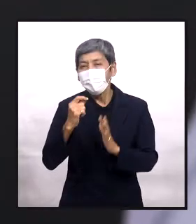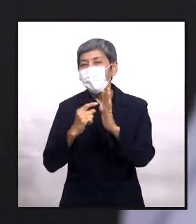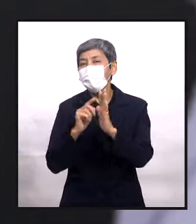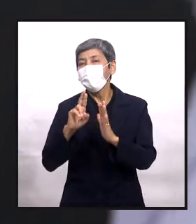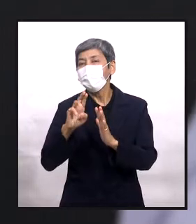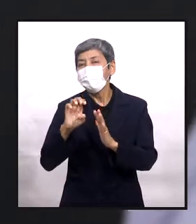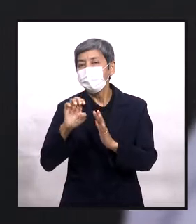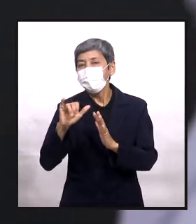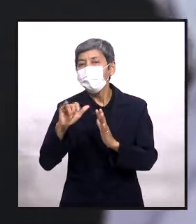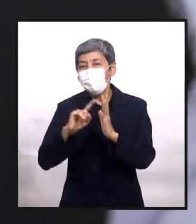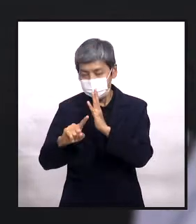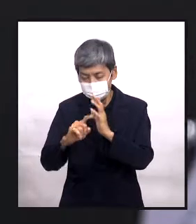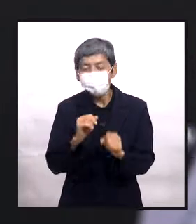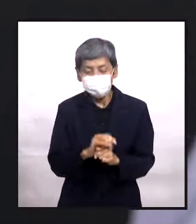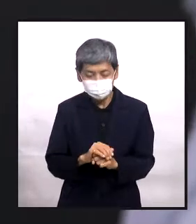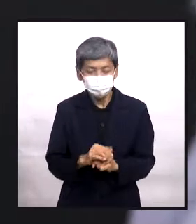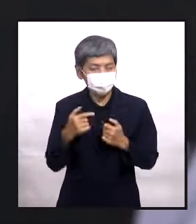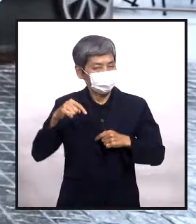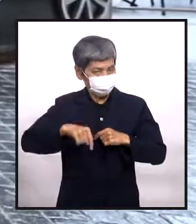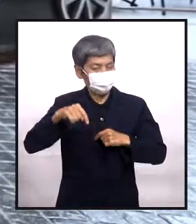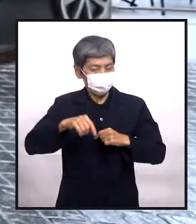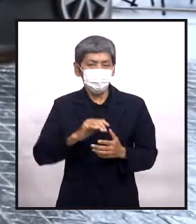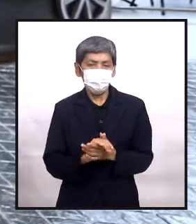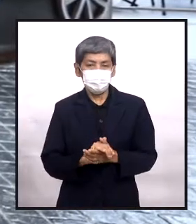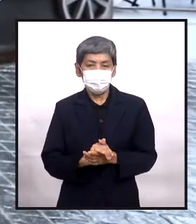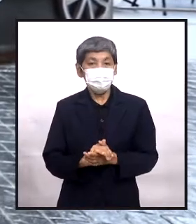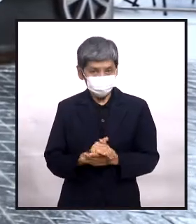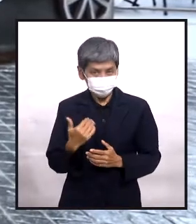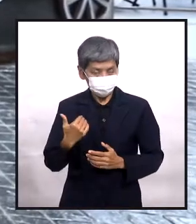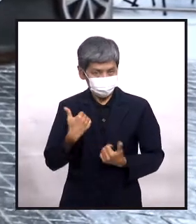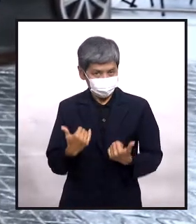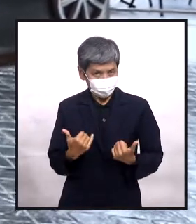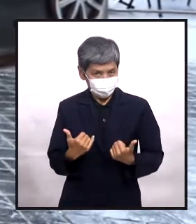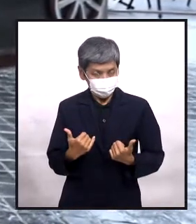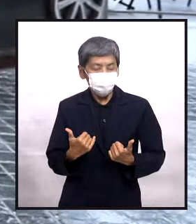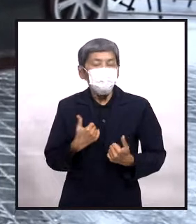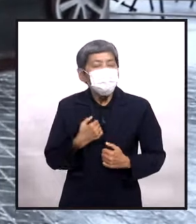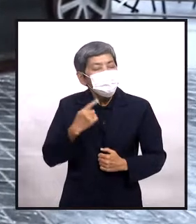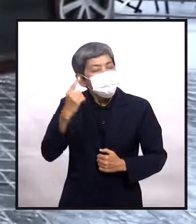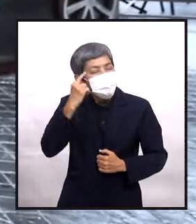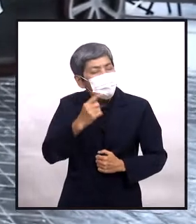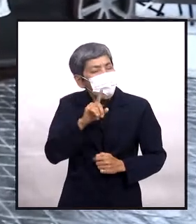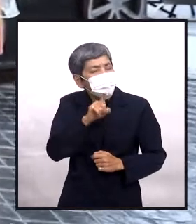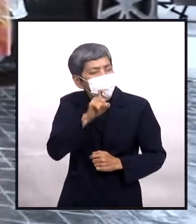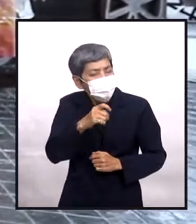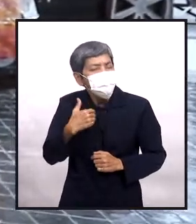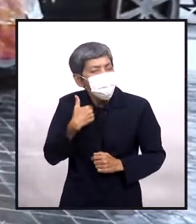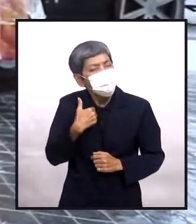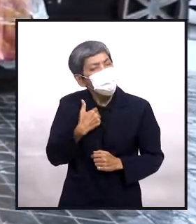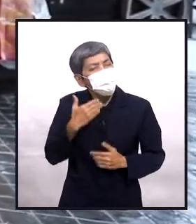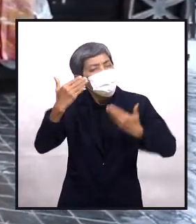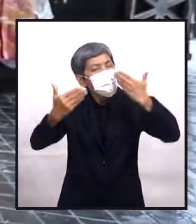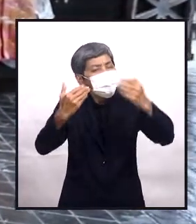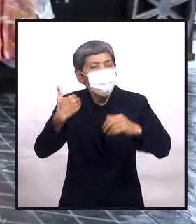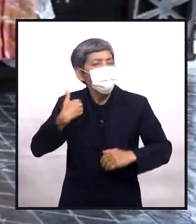ริ่มต้นของบ้านอารีที่เกิดขึ้น ใน ที่นี ้ ถ้าอย่างนั้นเดี๋ยวช่วงหน้าเราจะมาทราบถึงรายละเอียดของบ้านอารีกันนะคะว่าจะมีกิ